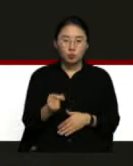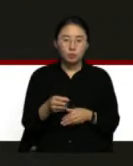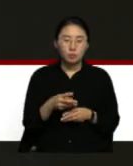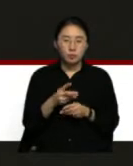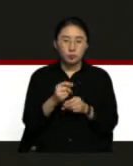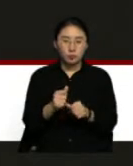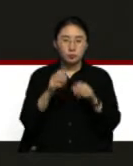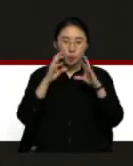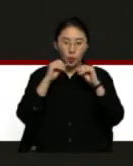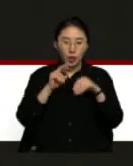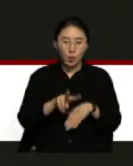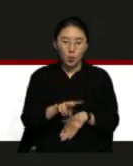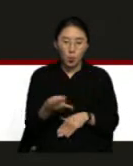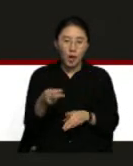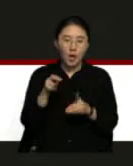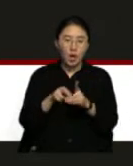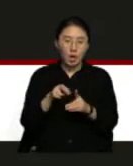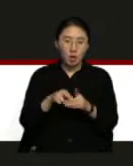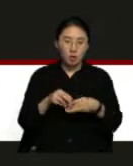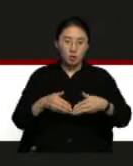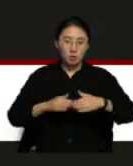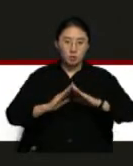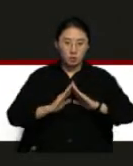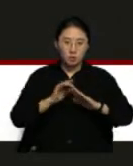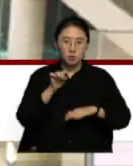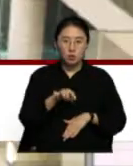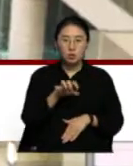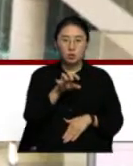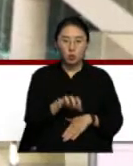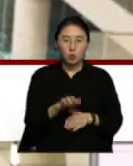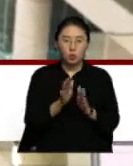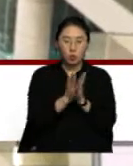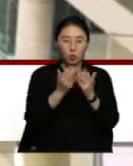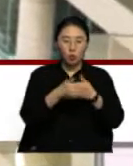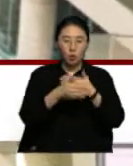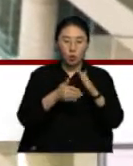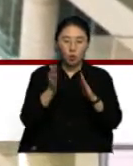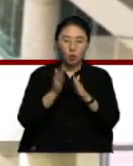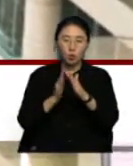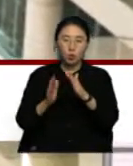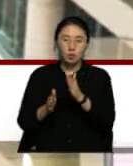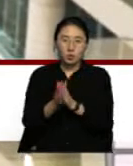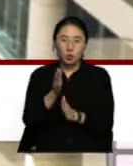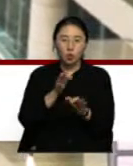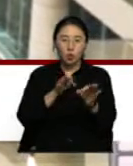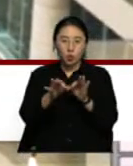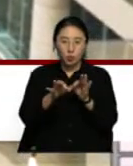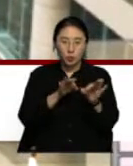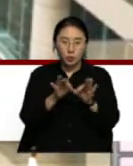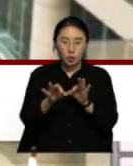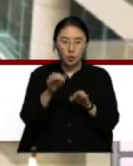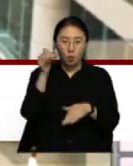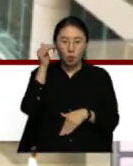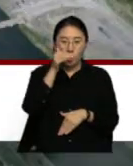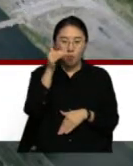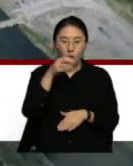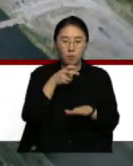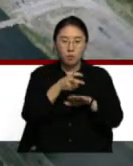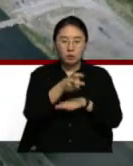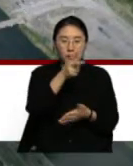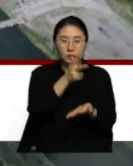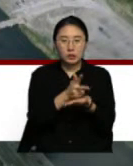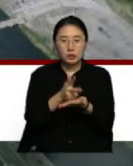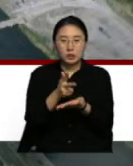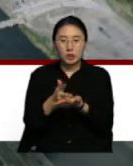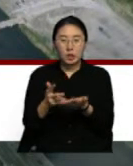규모의 복합환승센터가 건립되는데 이곳엔 도서관과 공공시설, 쇼핑몰과 관광버스 주차장,